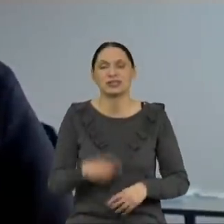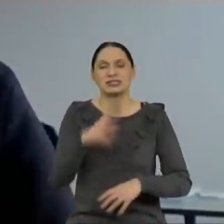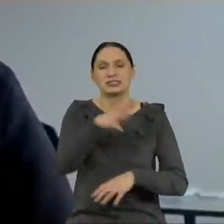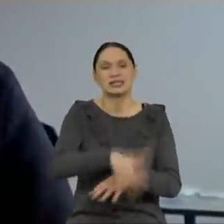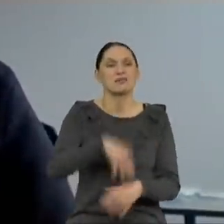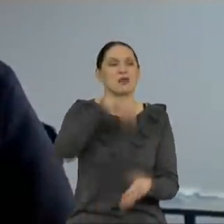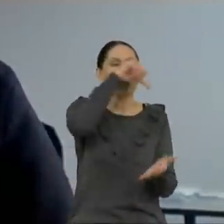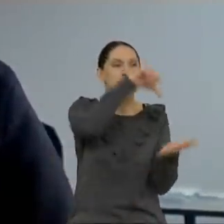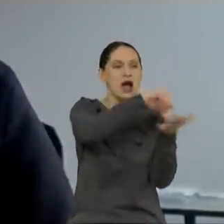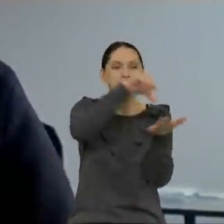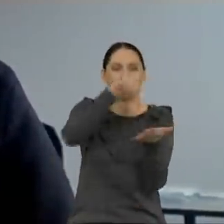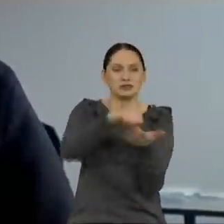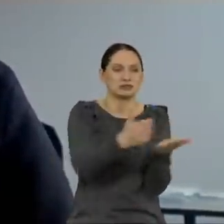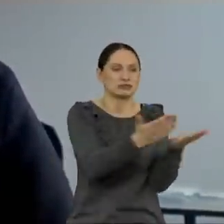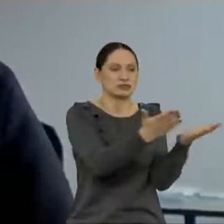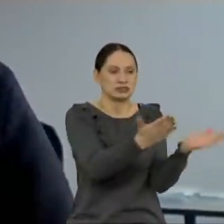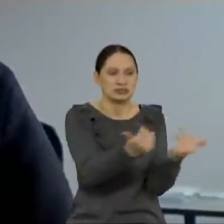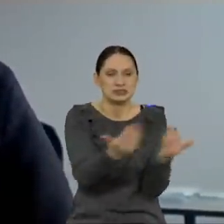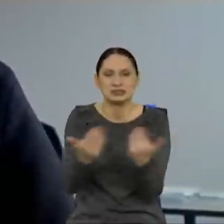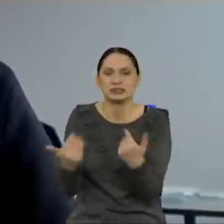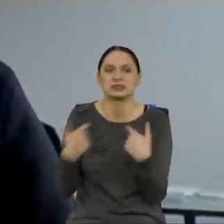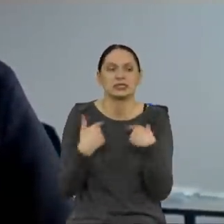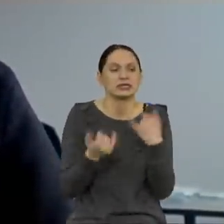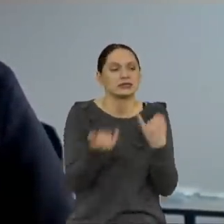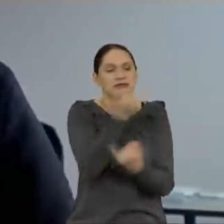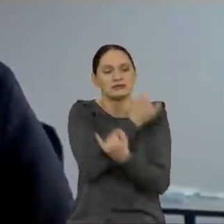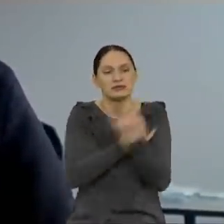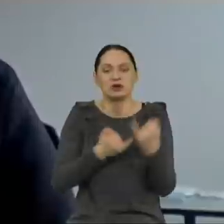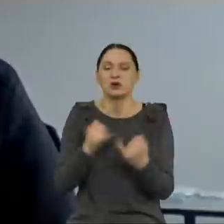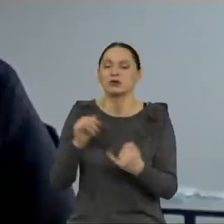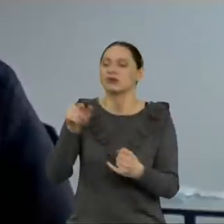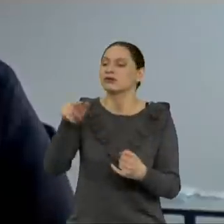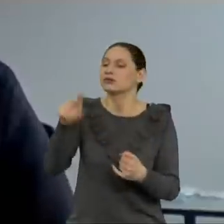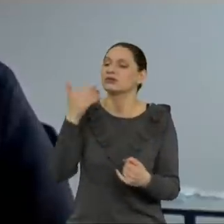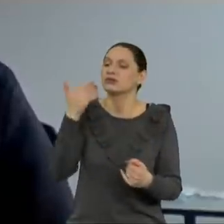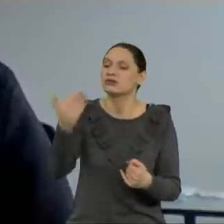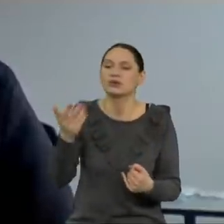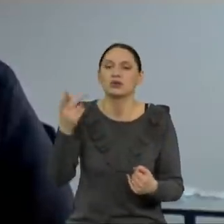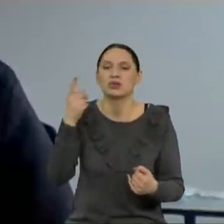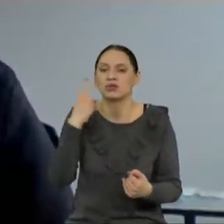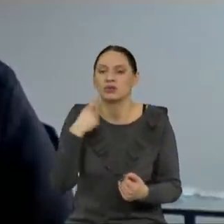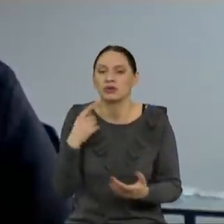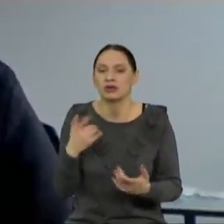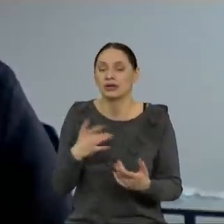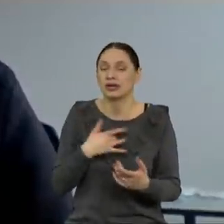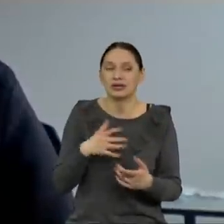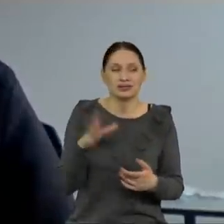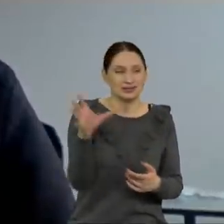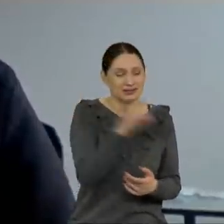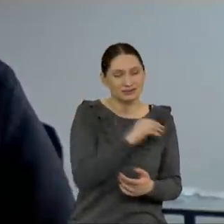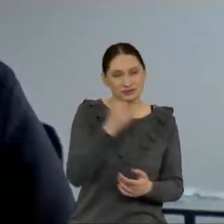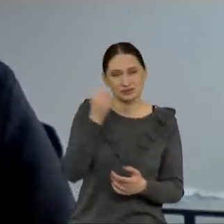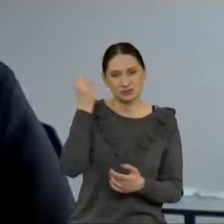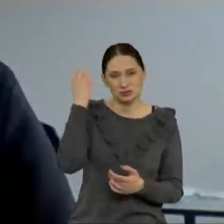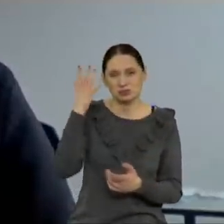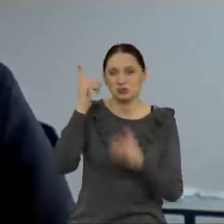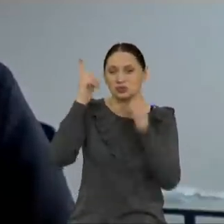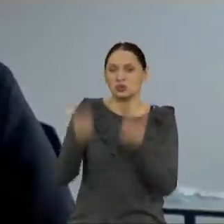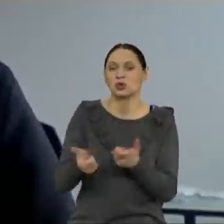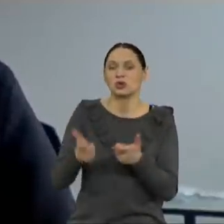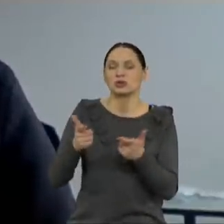bando nubrėžti tam tikras geres, net neįsiklausydami ir nesuprasdami, drįšiau net ir tai pasakyti, tam tikros realios